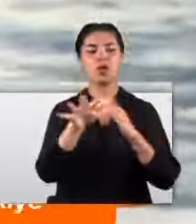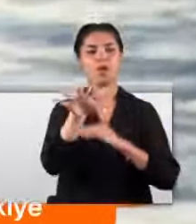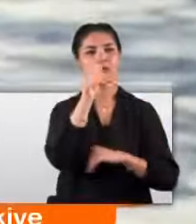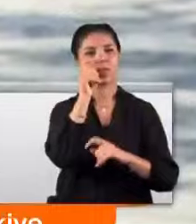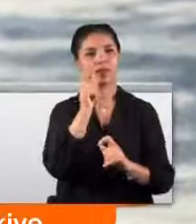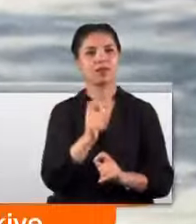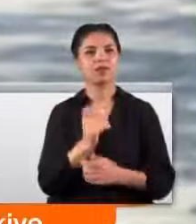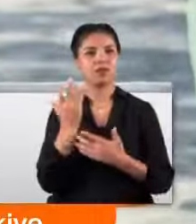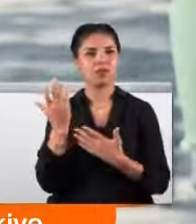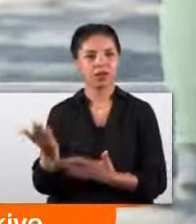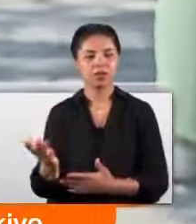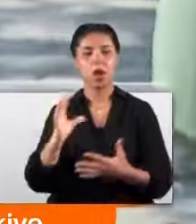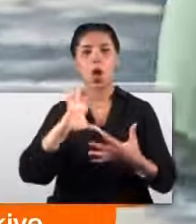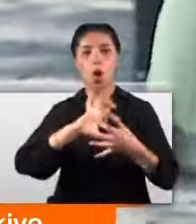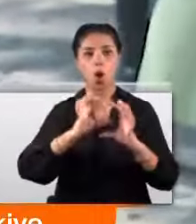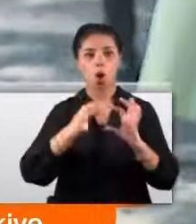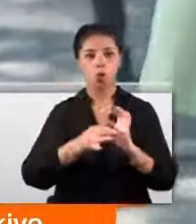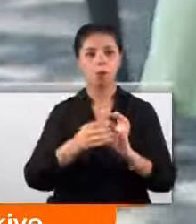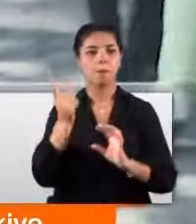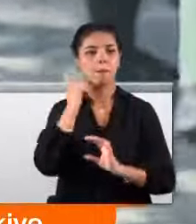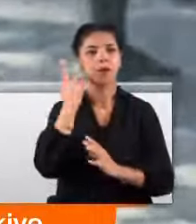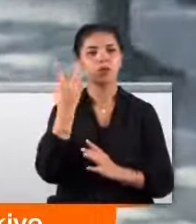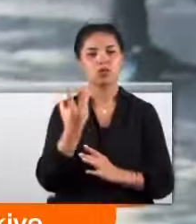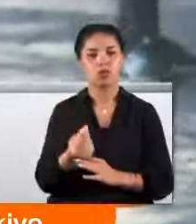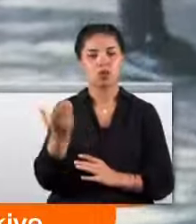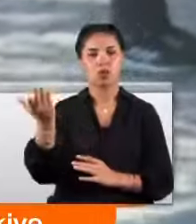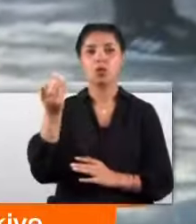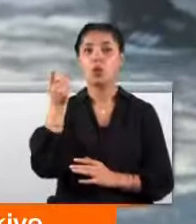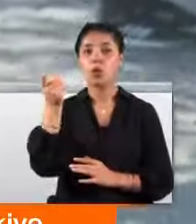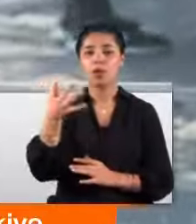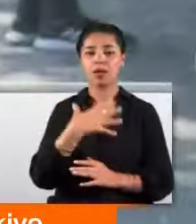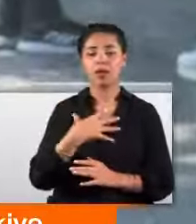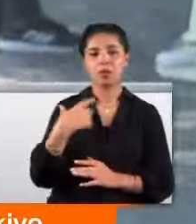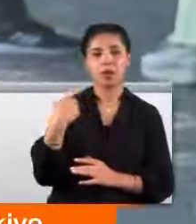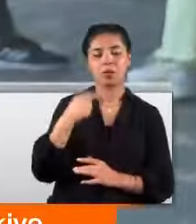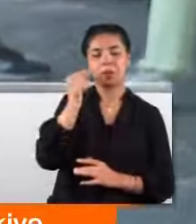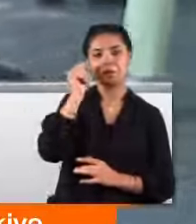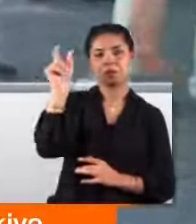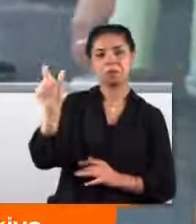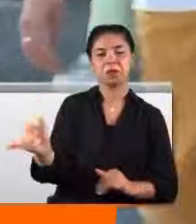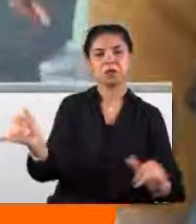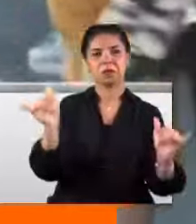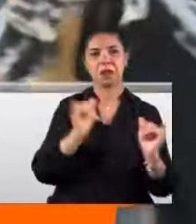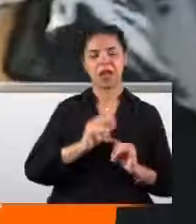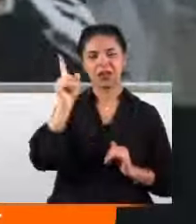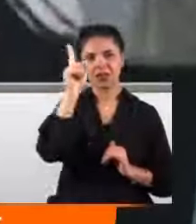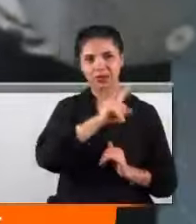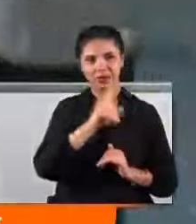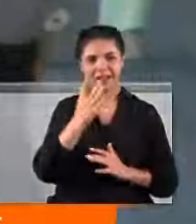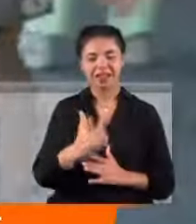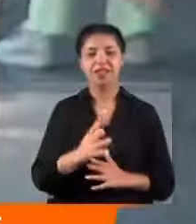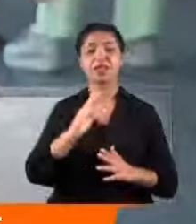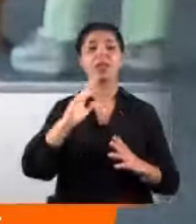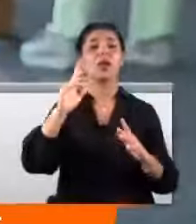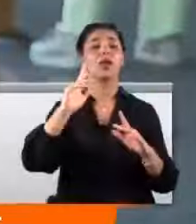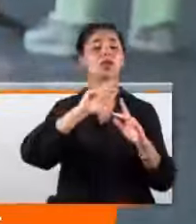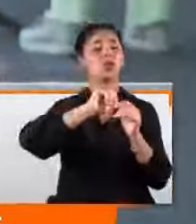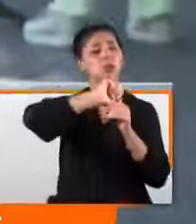adeta oturdu. Olimpiyatın fenomeni oldu. Öyle ki o tavırlarıyla sadece bizi değil aynı zamanda ta